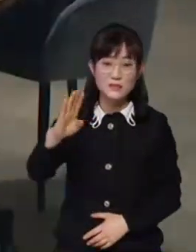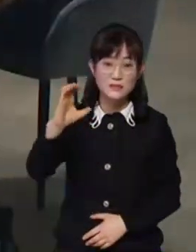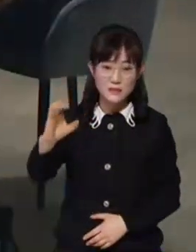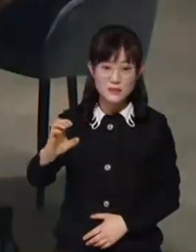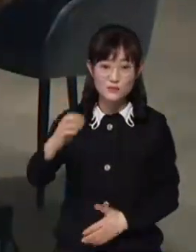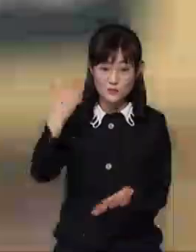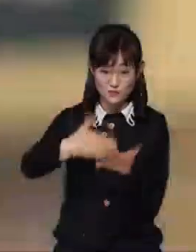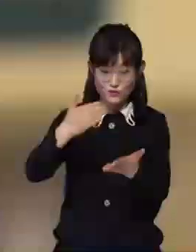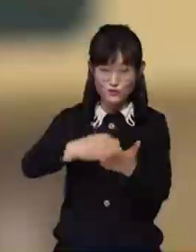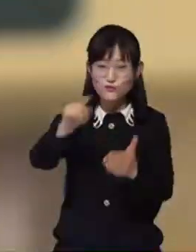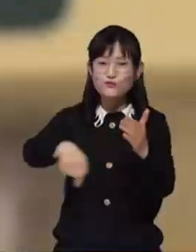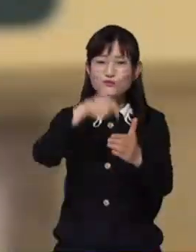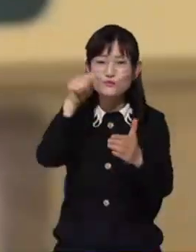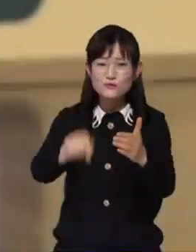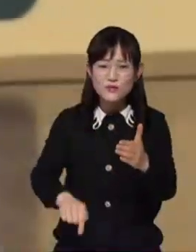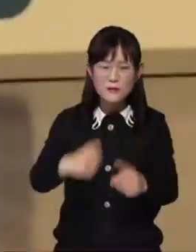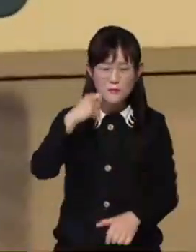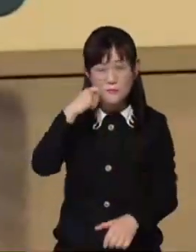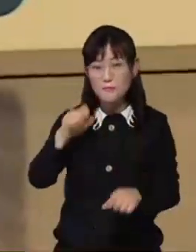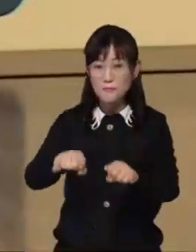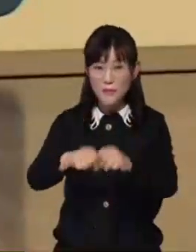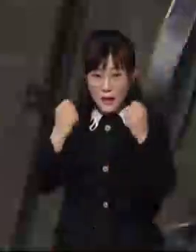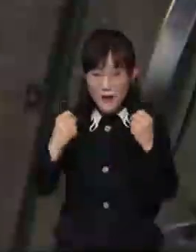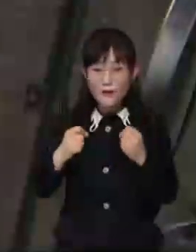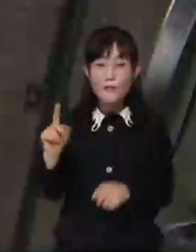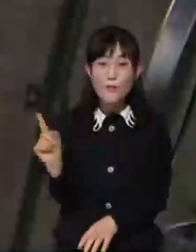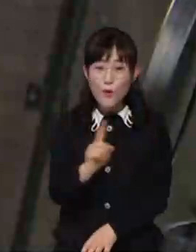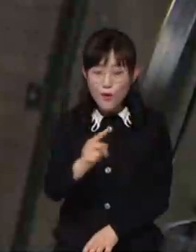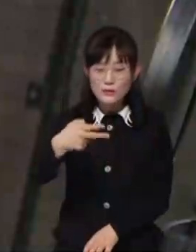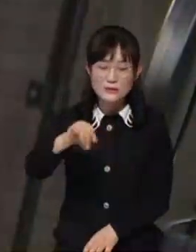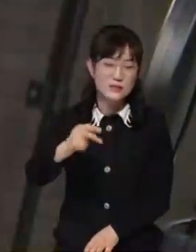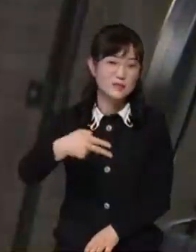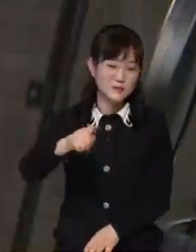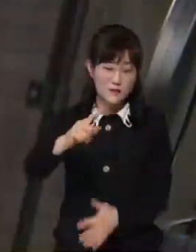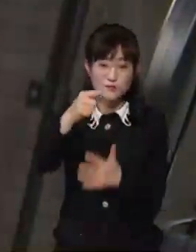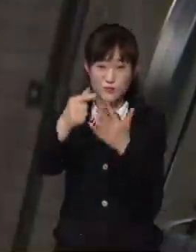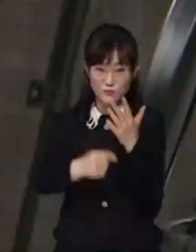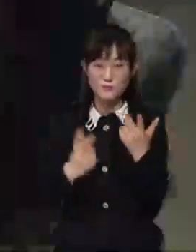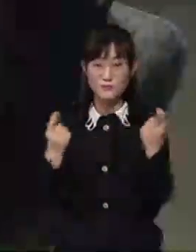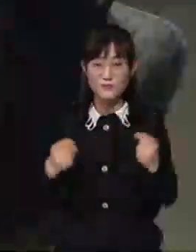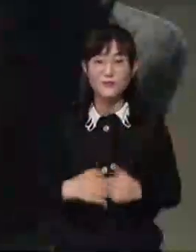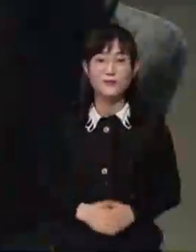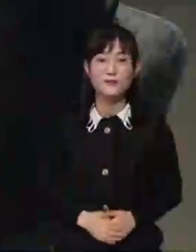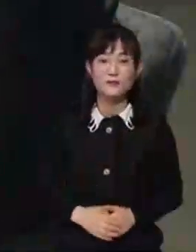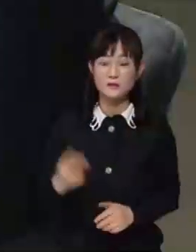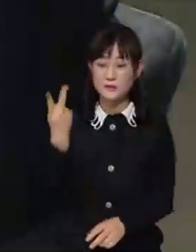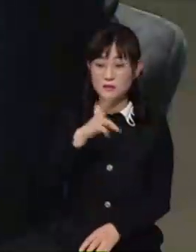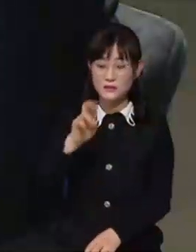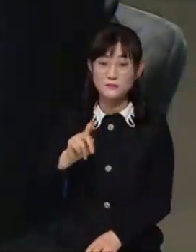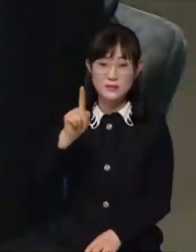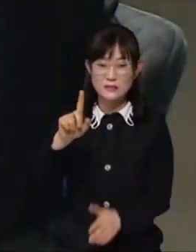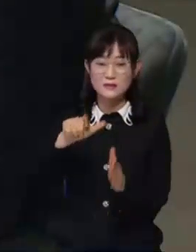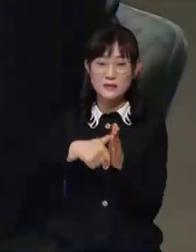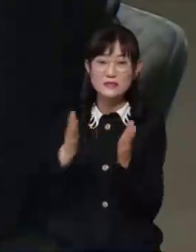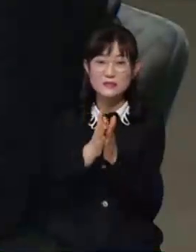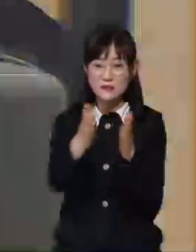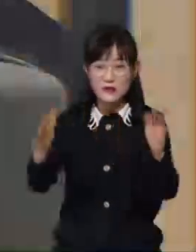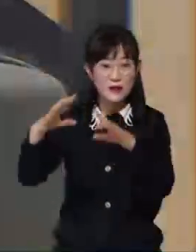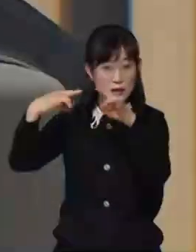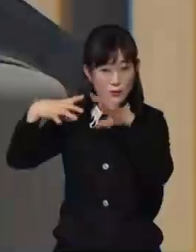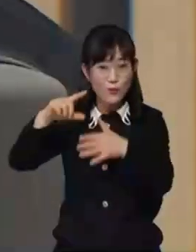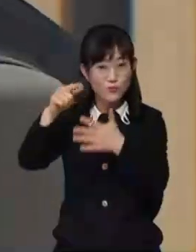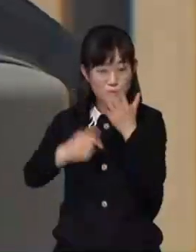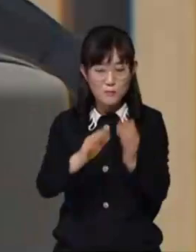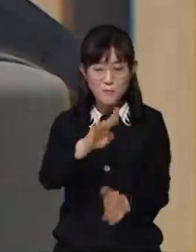스 콘텐츠 가운데 가장 많은 호응을 얻고 있는 분야는 시사콘텐츠입니다 지난 2021년 시작된 라디오